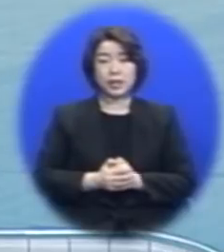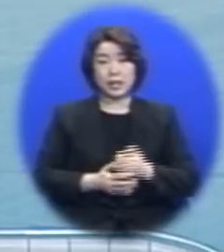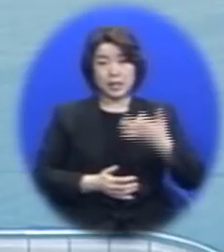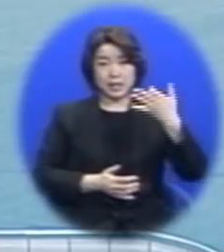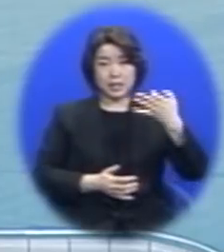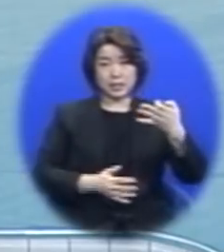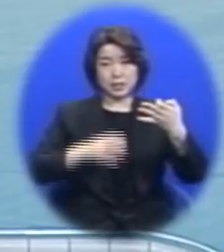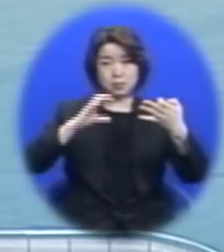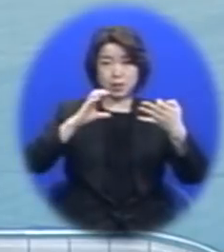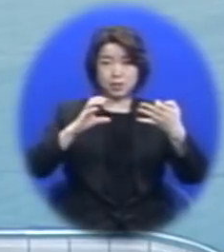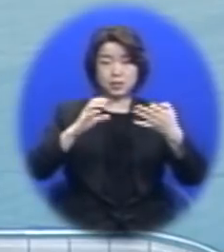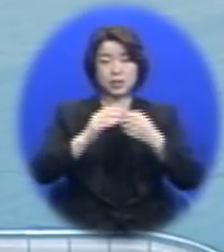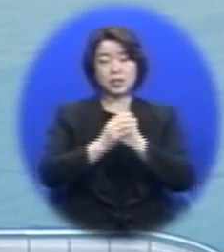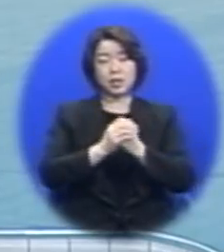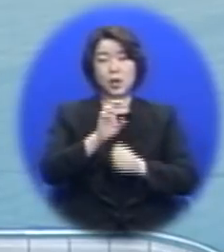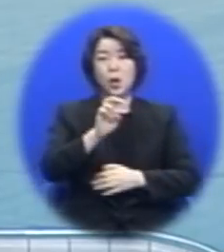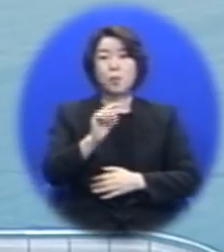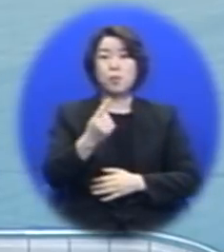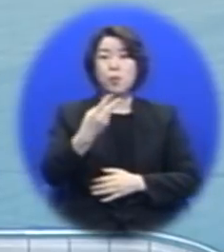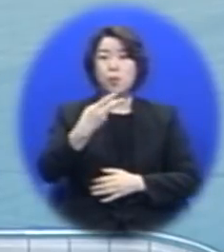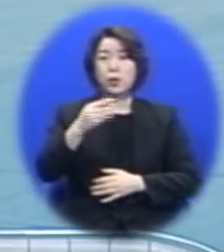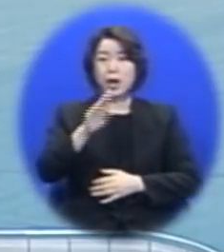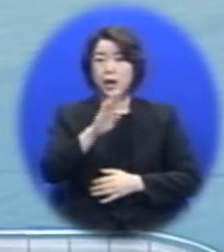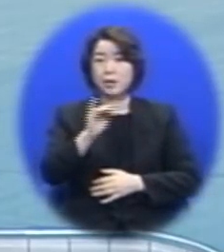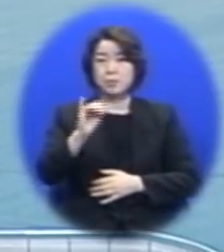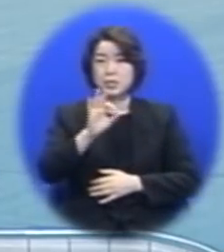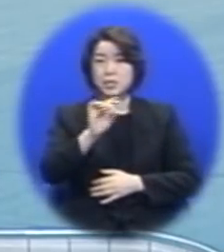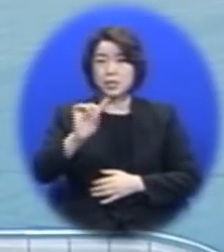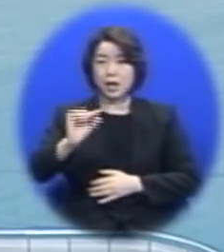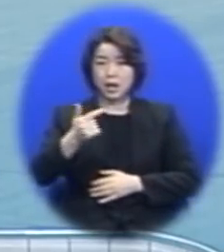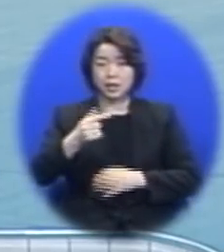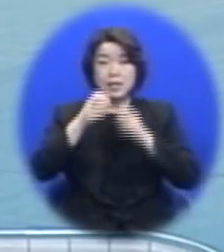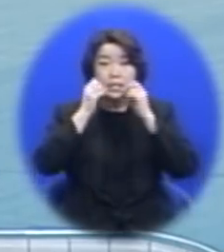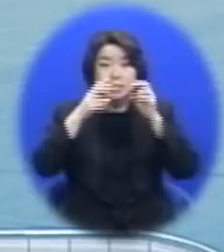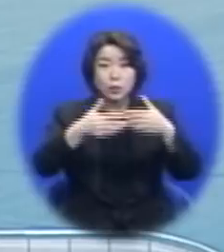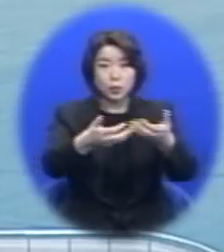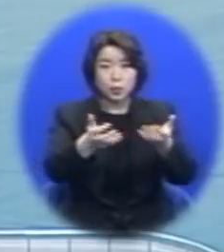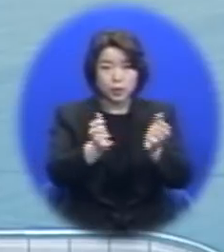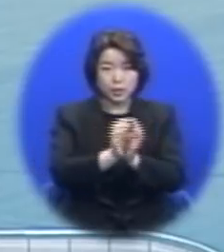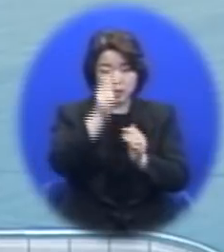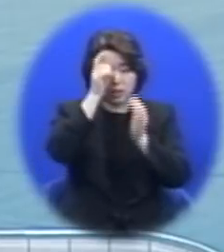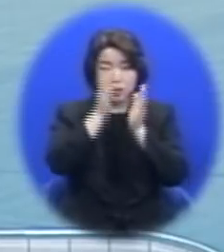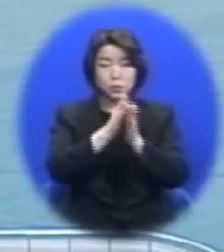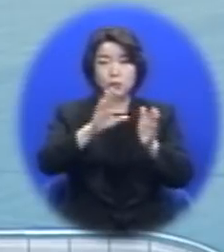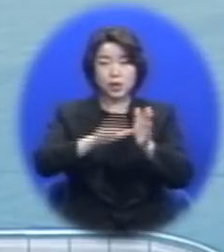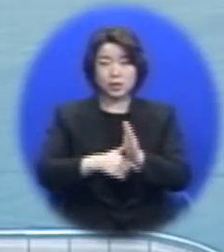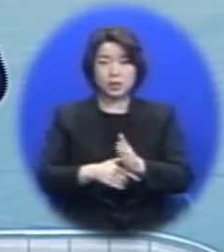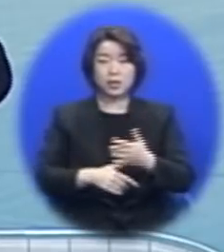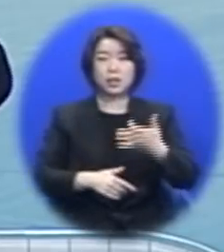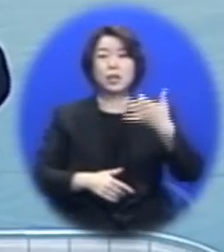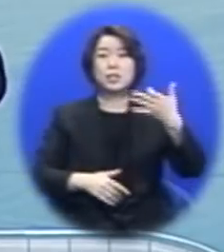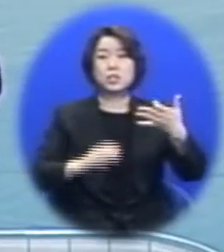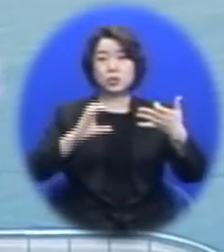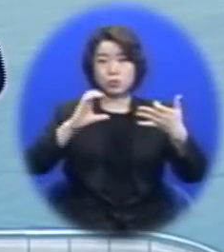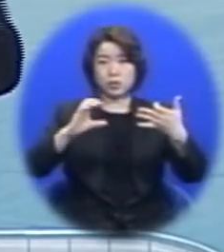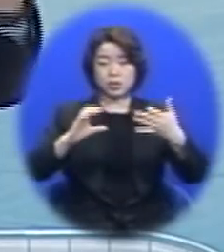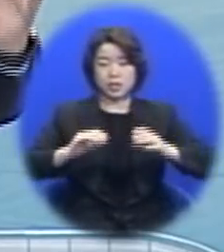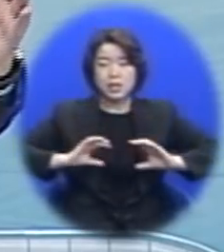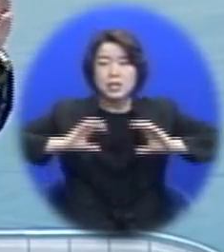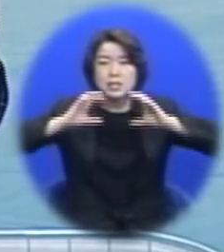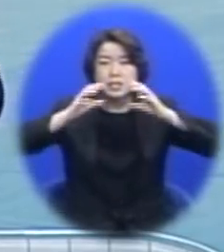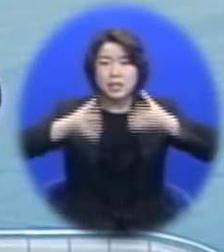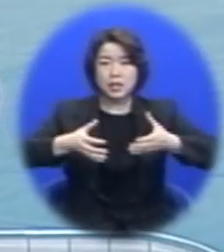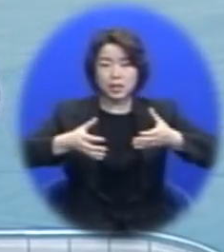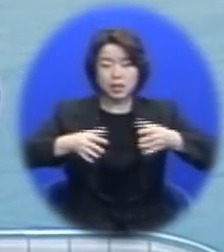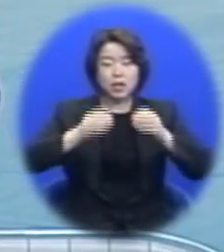18세기에 모라비안 선교단이 기도를 하면서 19세기에 세계 선교의